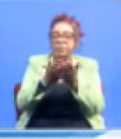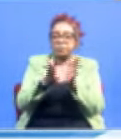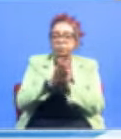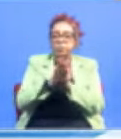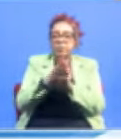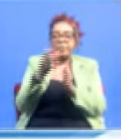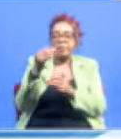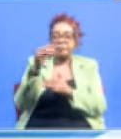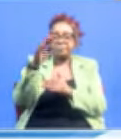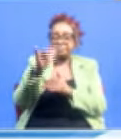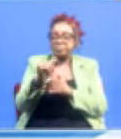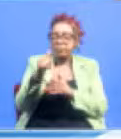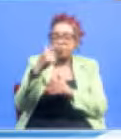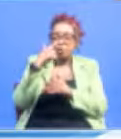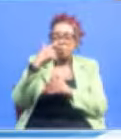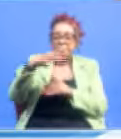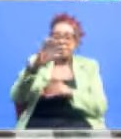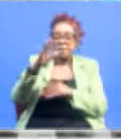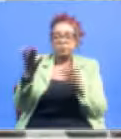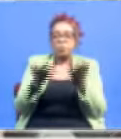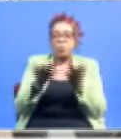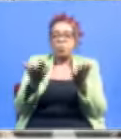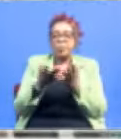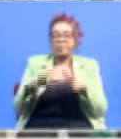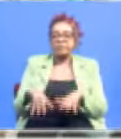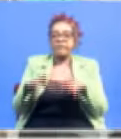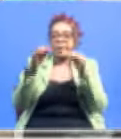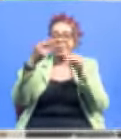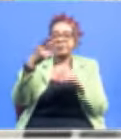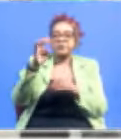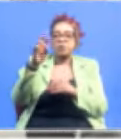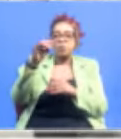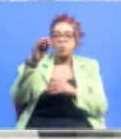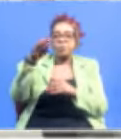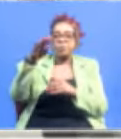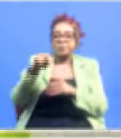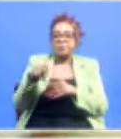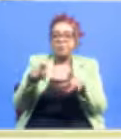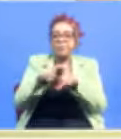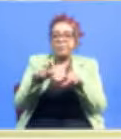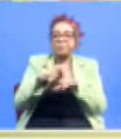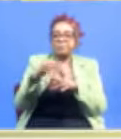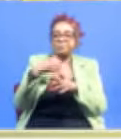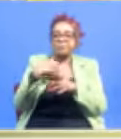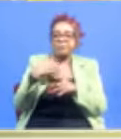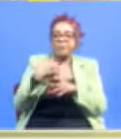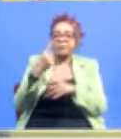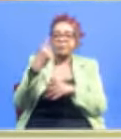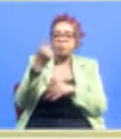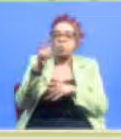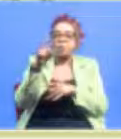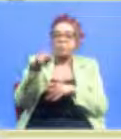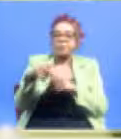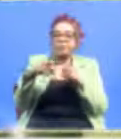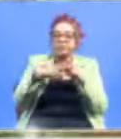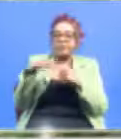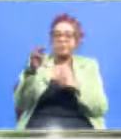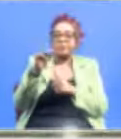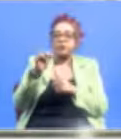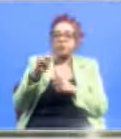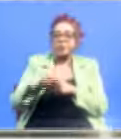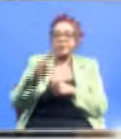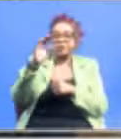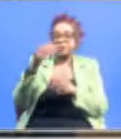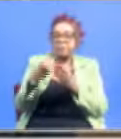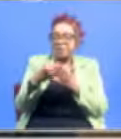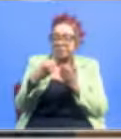nyumbani kwake anakosemekana alipatikana na heroin mshukiwa Pia aliyepatikana na shilingi milioni 1 laki pesa taslimu